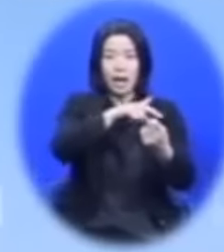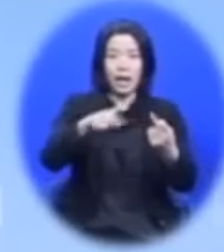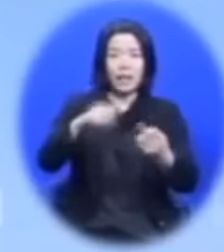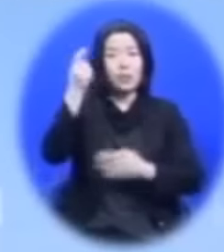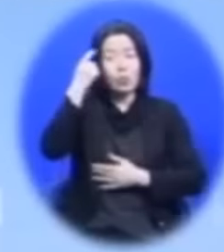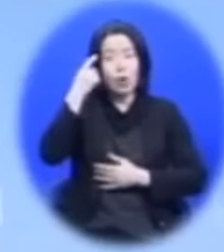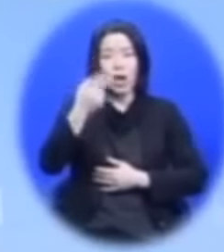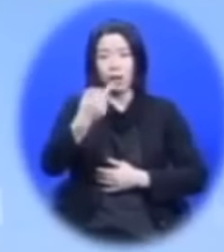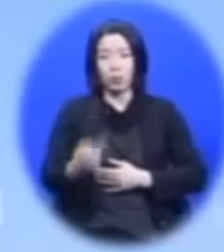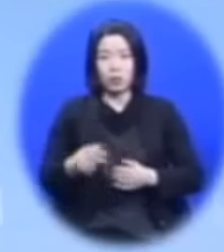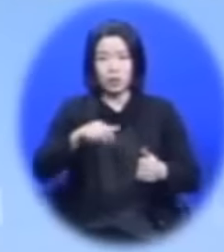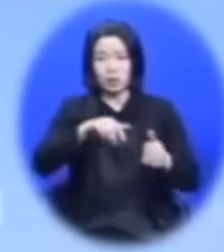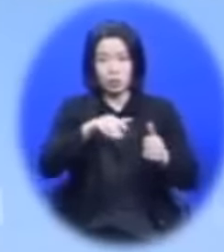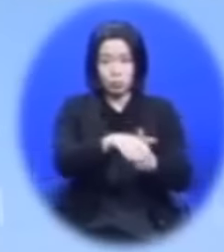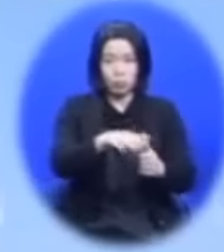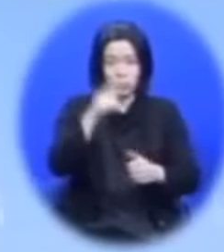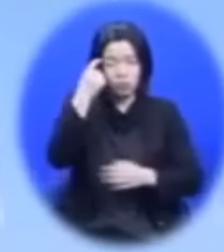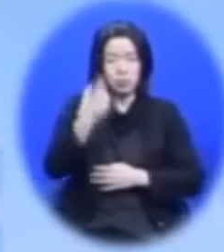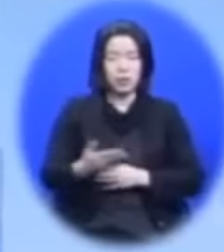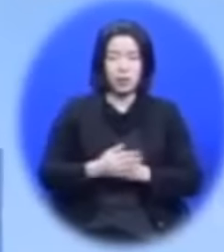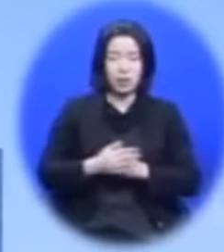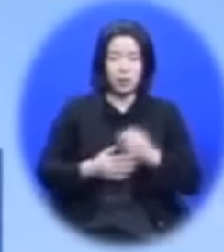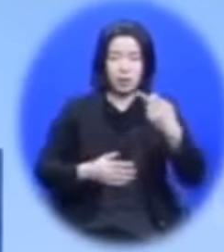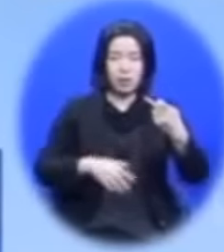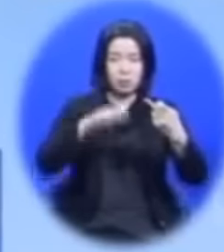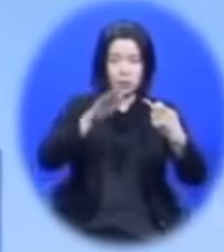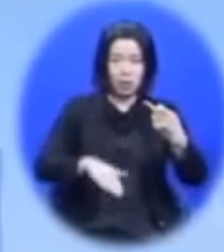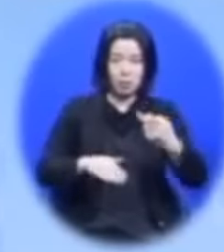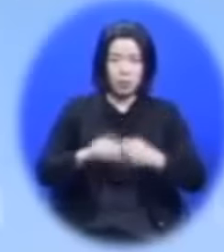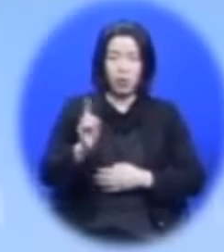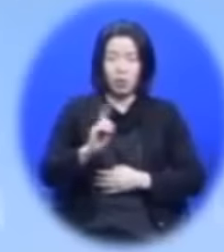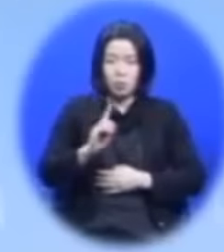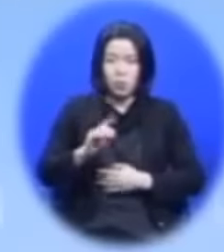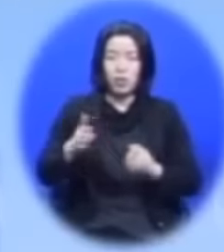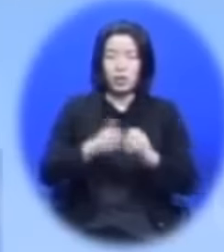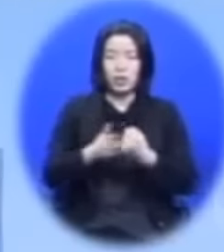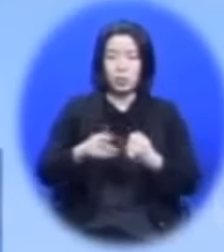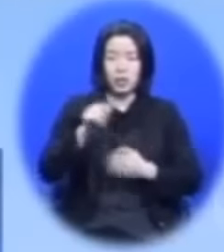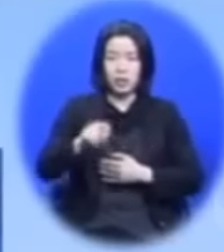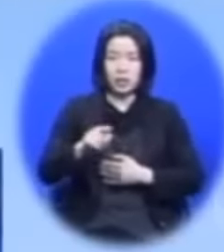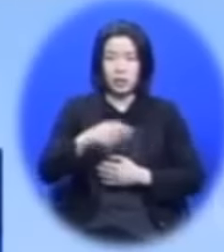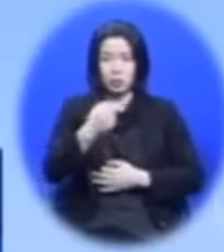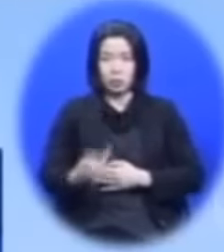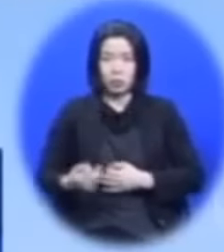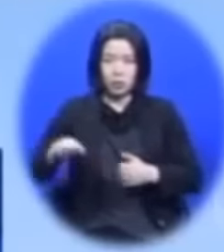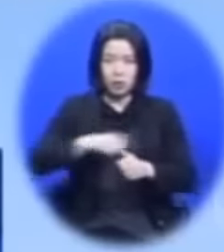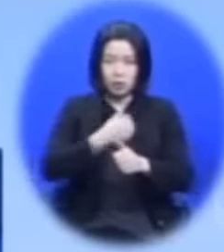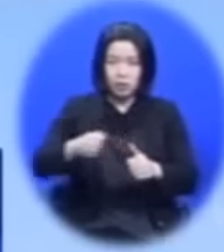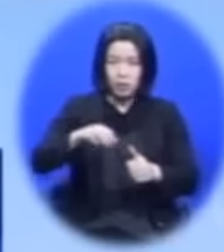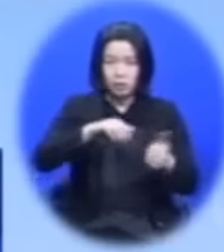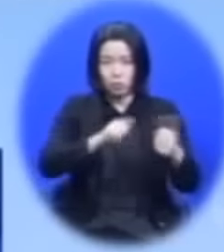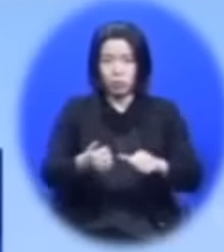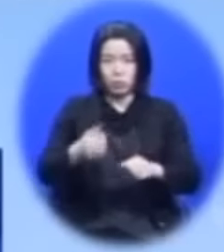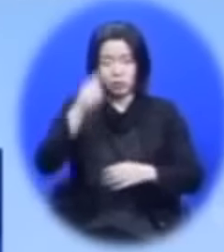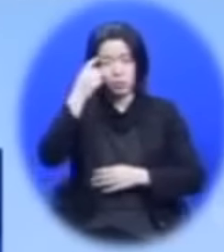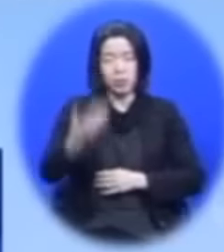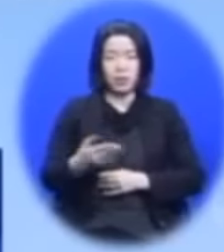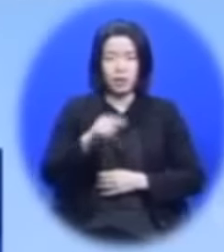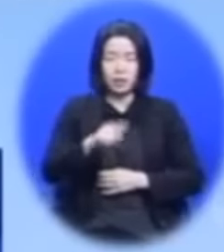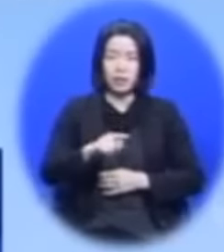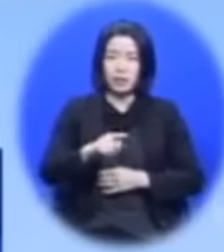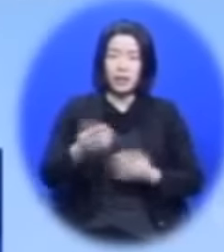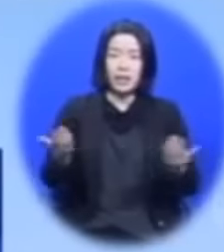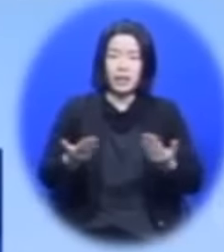죽였죠? 12절 하반절에 무엇 때문에 그는 동생을 쳐 죽였습니까? 그가 한 일은